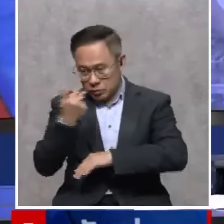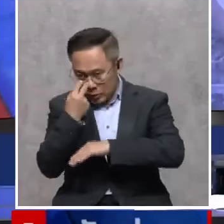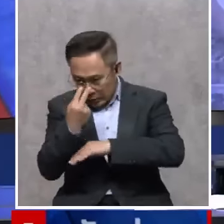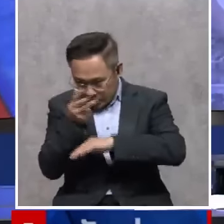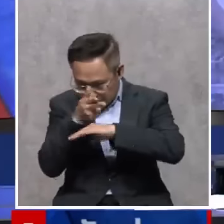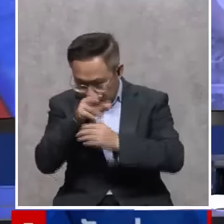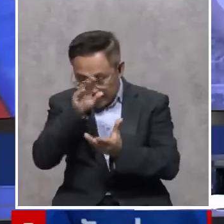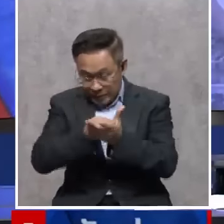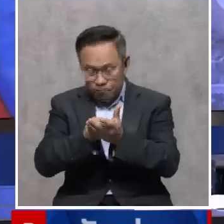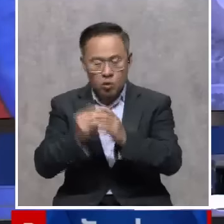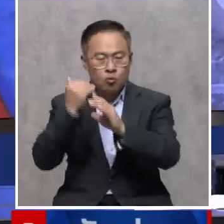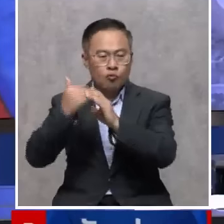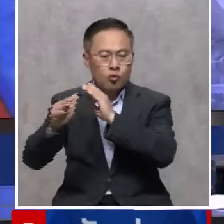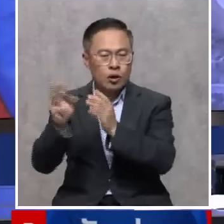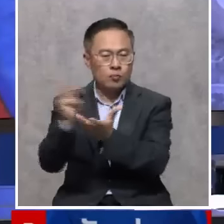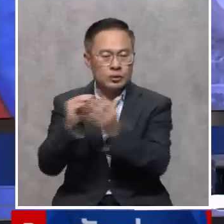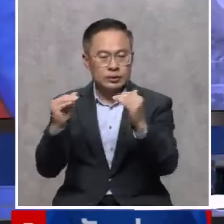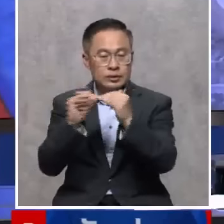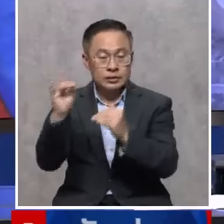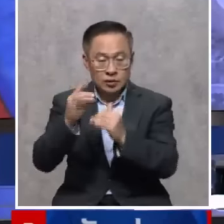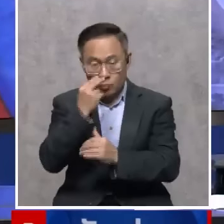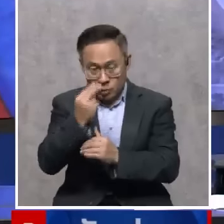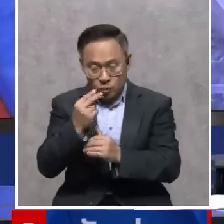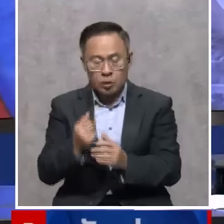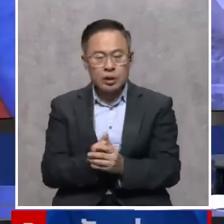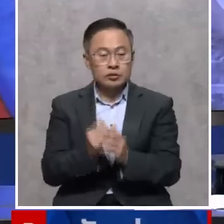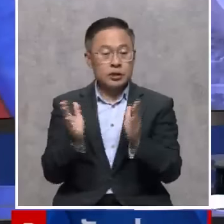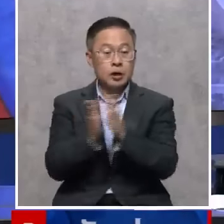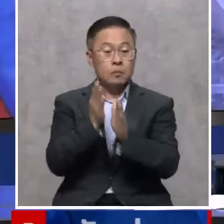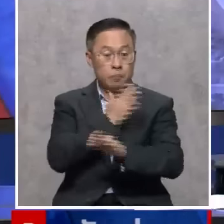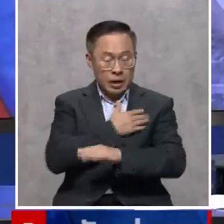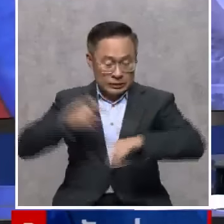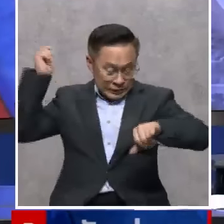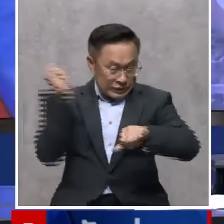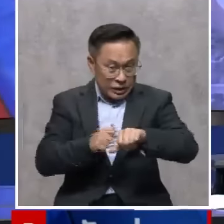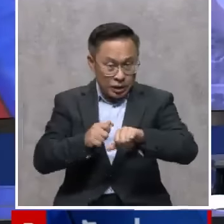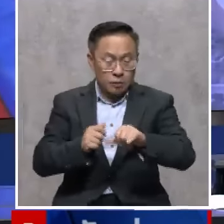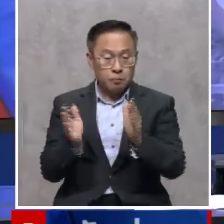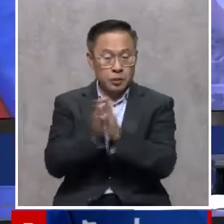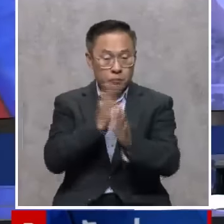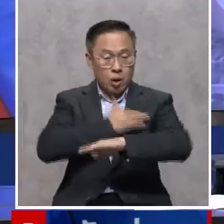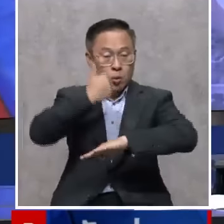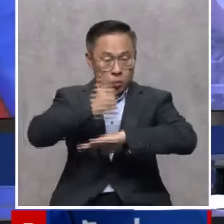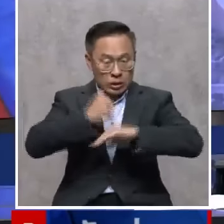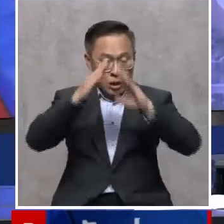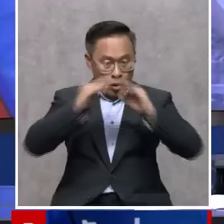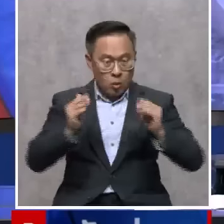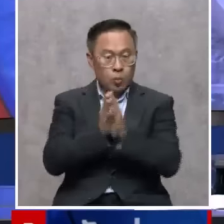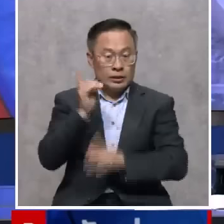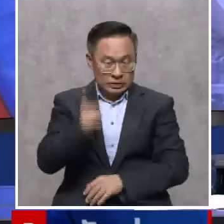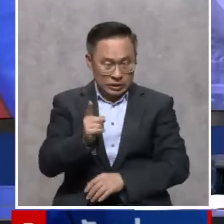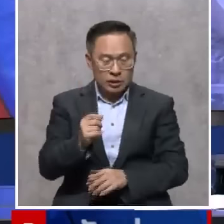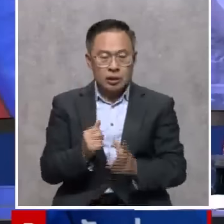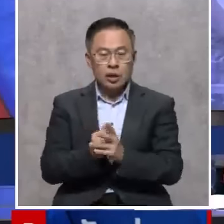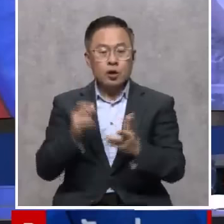รียนเรื่องนี้นะคะก็พบว่าพระรูปนี้แหละเป็นเจ้าวาดวัดด้วยนะคะแล้วเหมือนกันกับมีปัญหา กัน